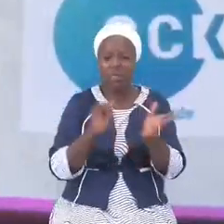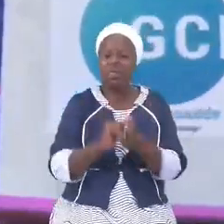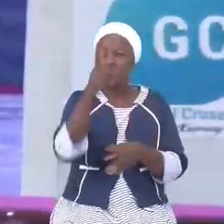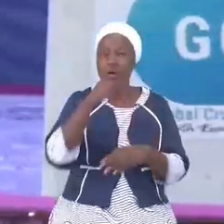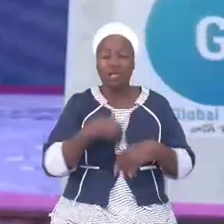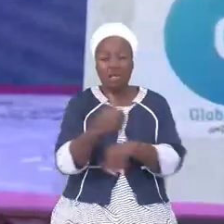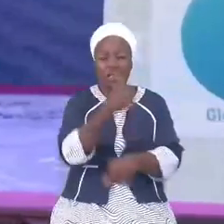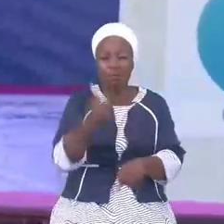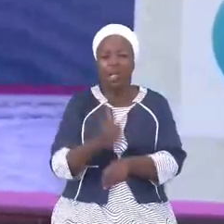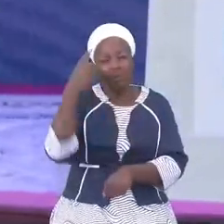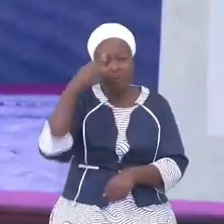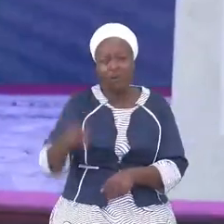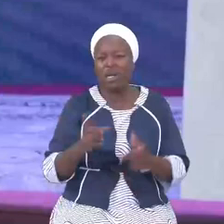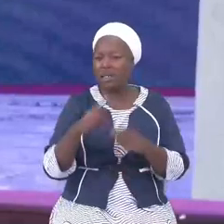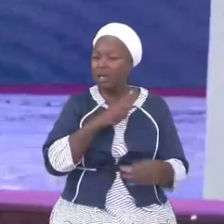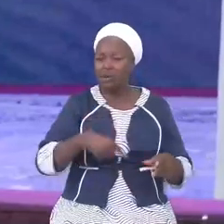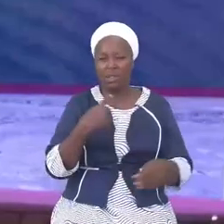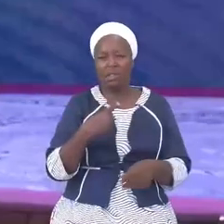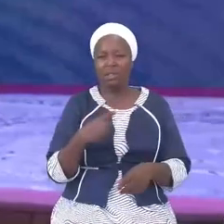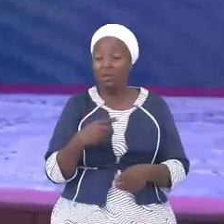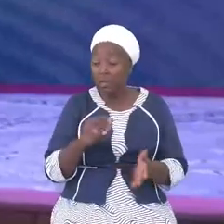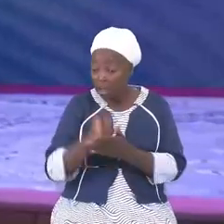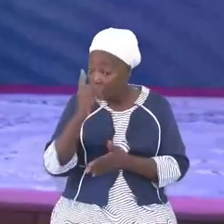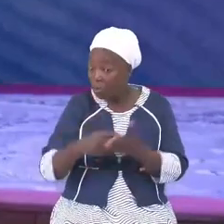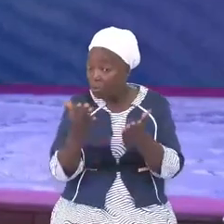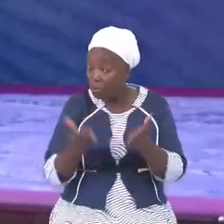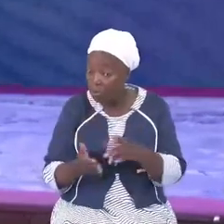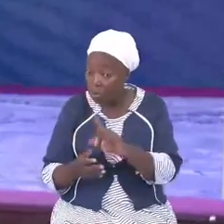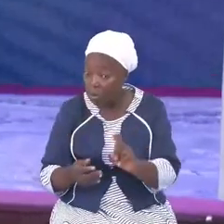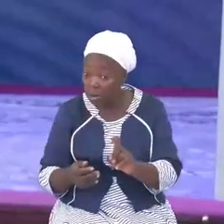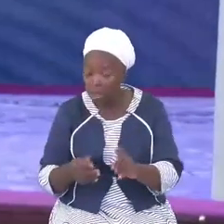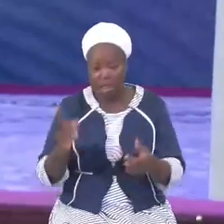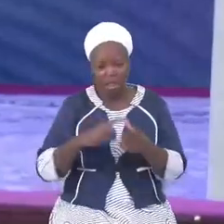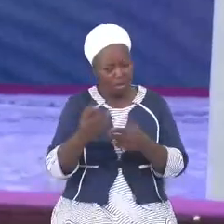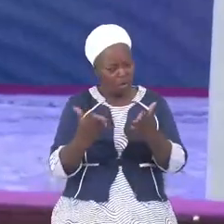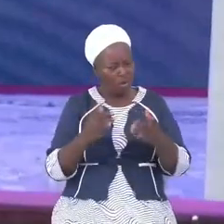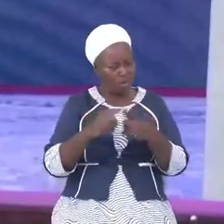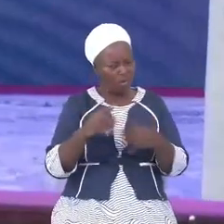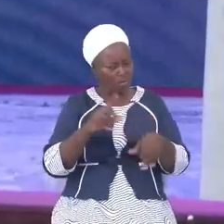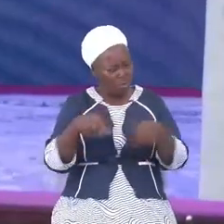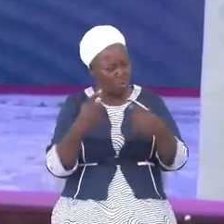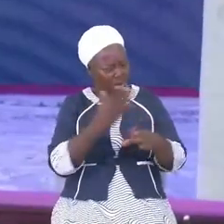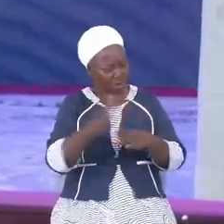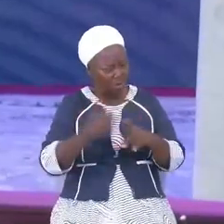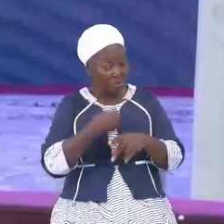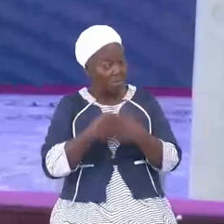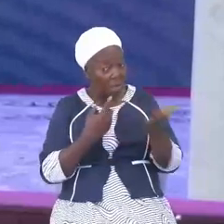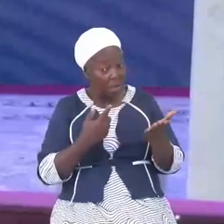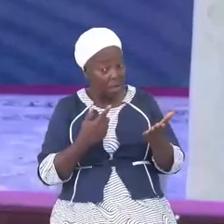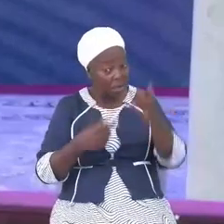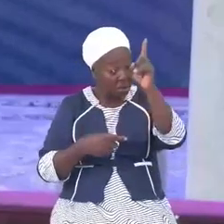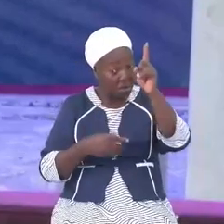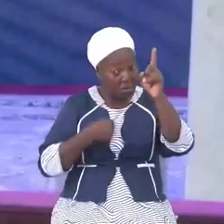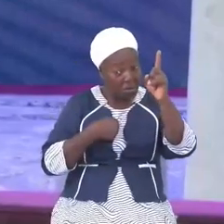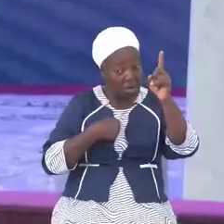vous, et le Seigneur dit, c'est ce que tu veux. Tu veux être loin de moi afin que tu fasses ce que tu